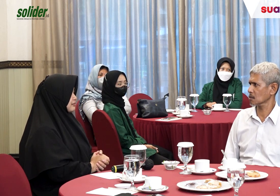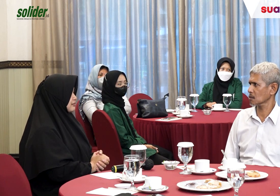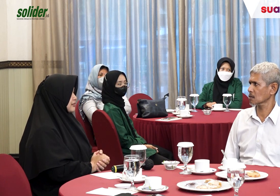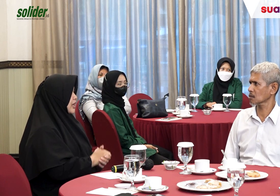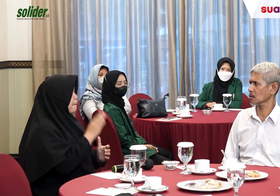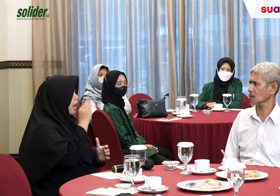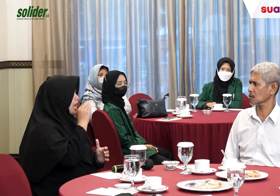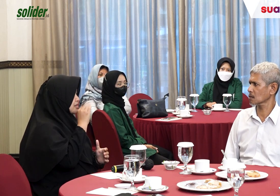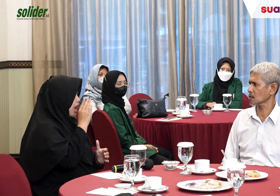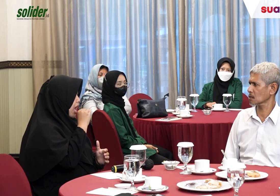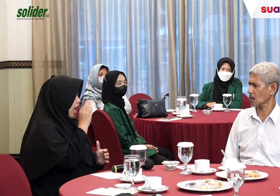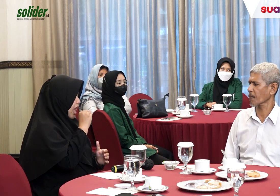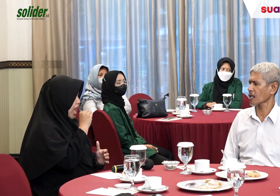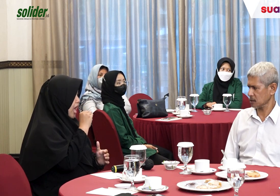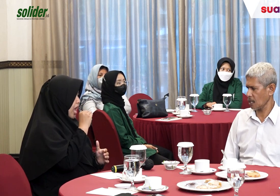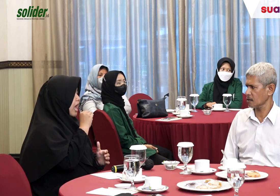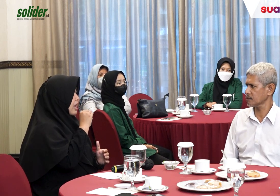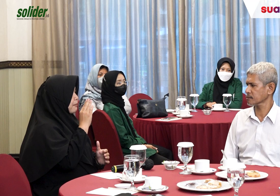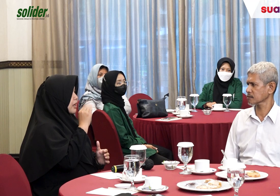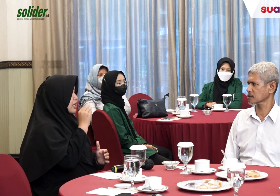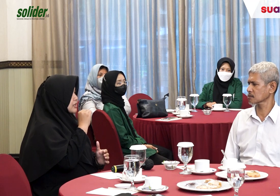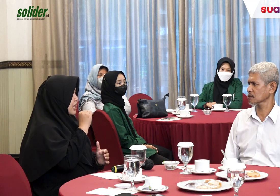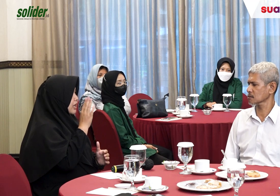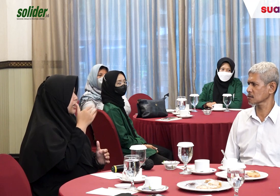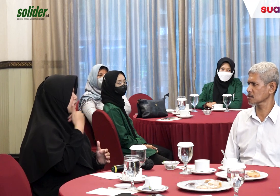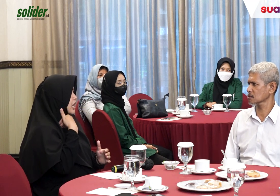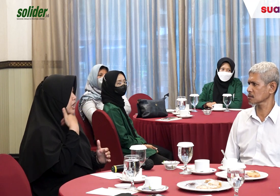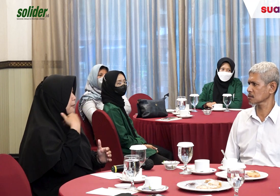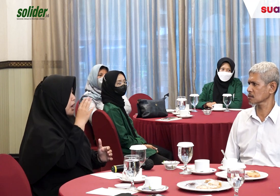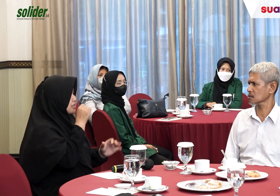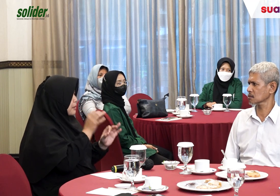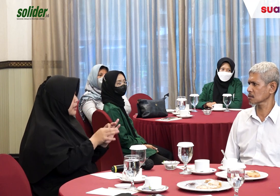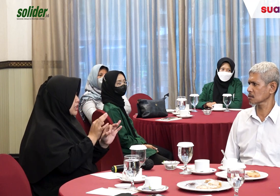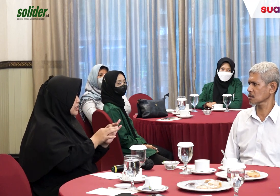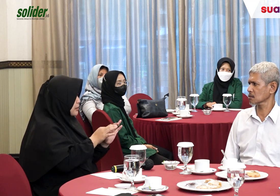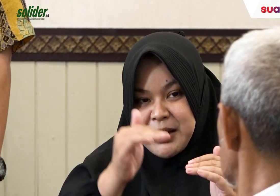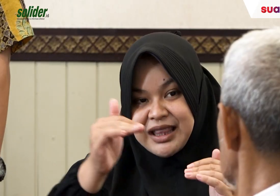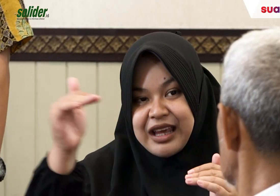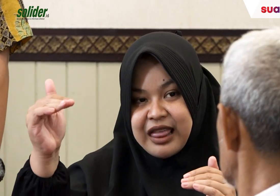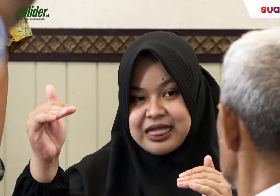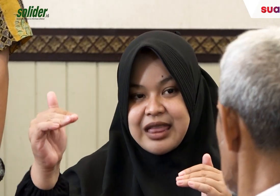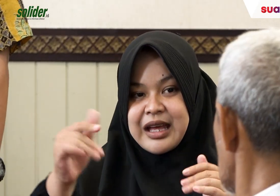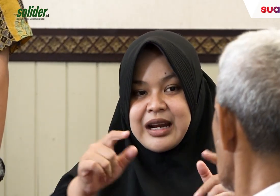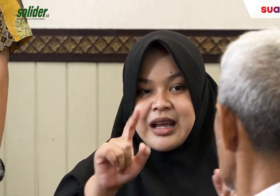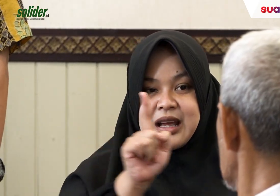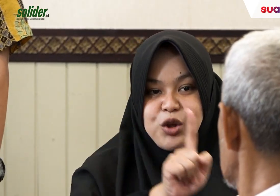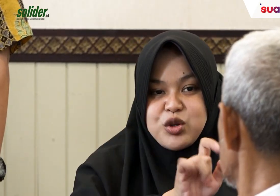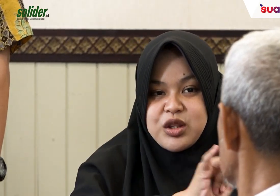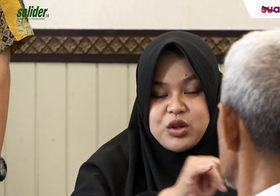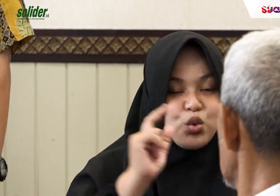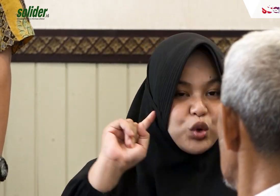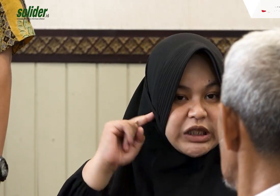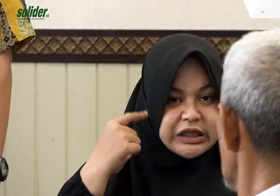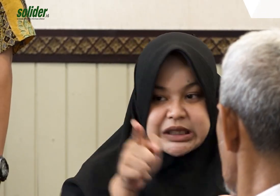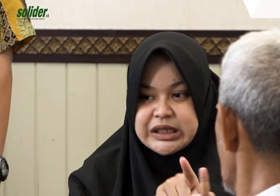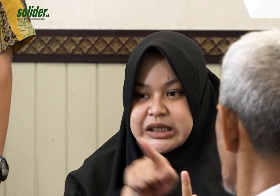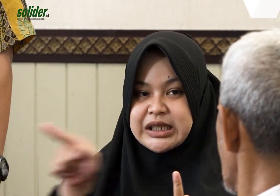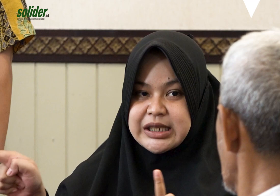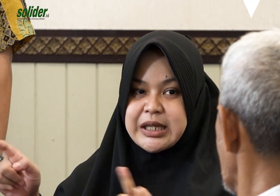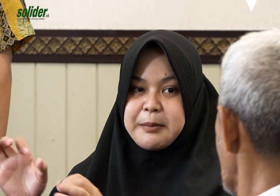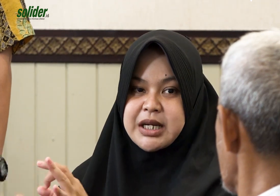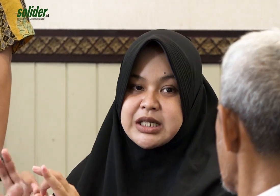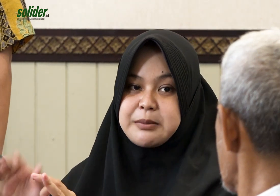Hai bahasa soal bahasa tadi ada penerjemahan yang bertingkat dari itu like tuli lalu to like